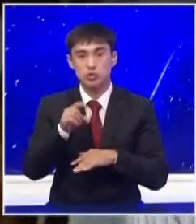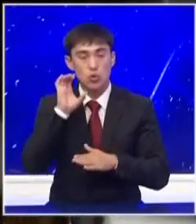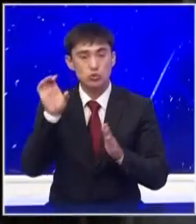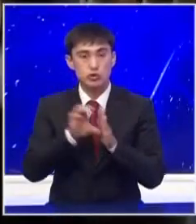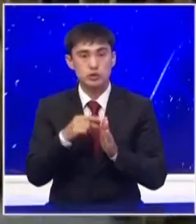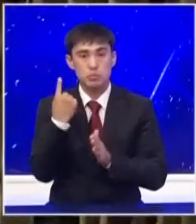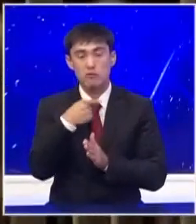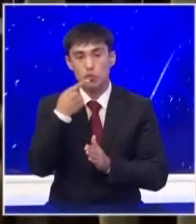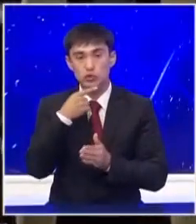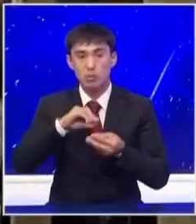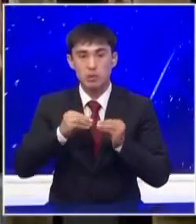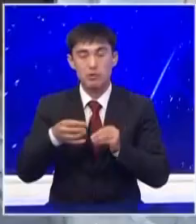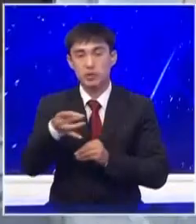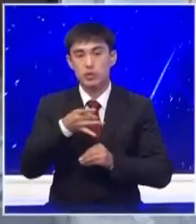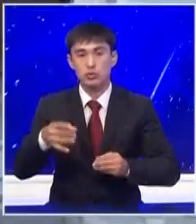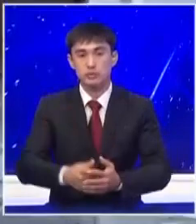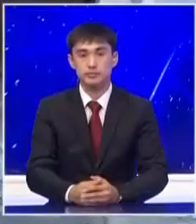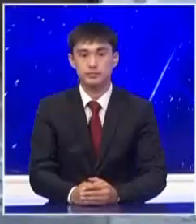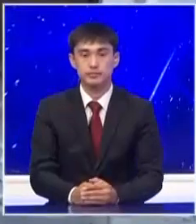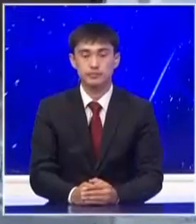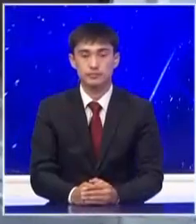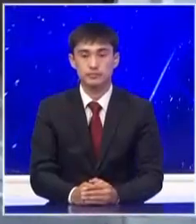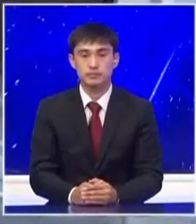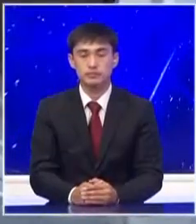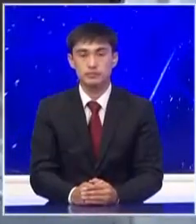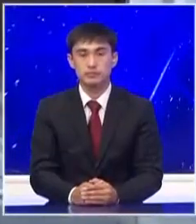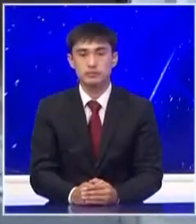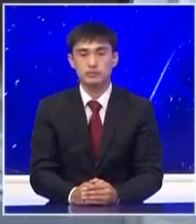из первых уст о проблемах региона.